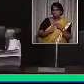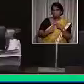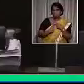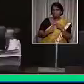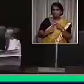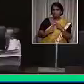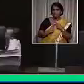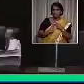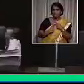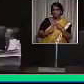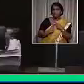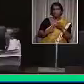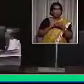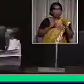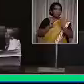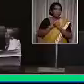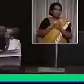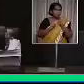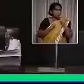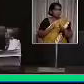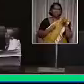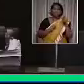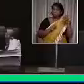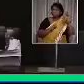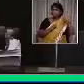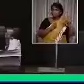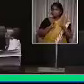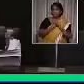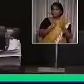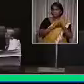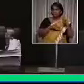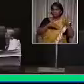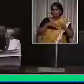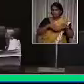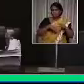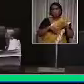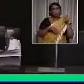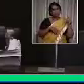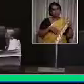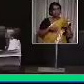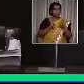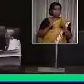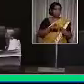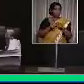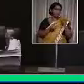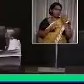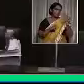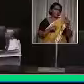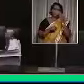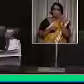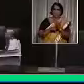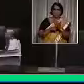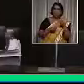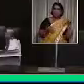நாங்கள் பார்க்கிறோம். கடைசி இரண்டு எனவே இந்த நாட்டிலே சிறுபான்மை பெரும்பான்மை என்ற பேதம் இல்லாமல் மனம் இத இன